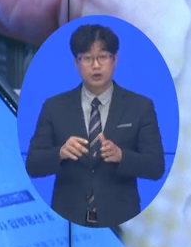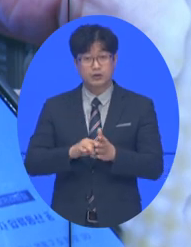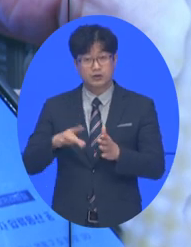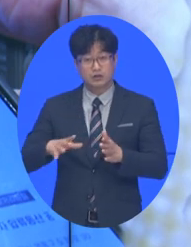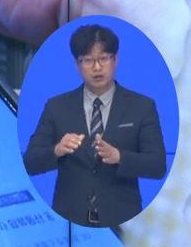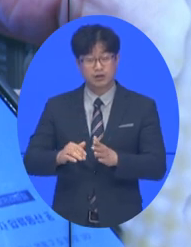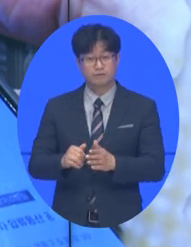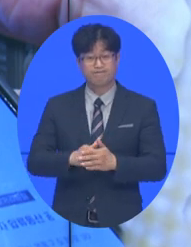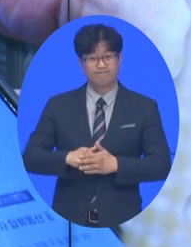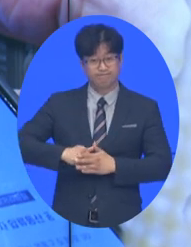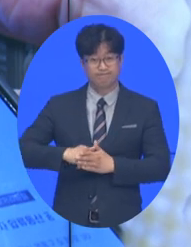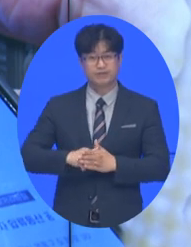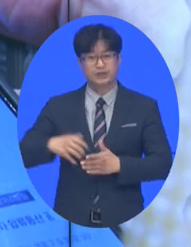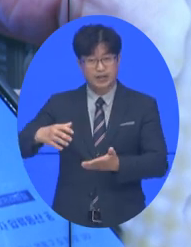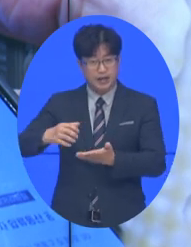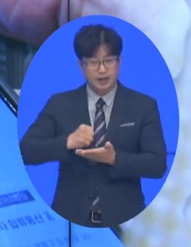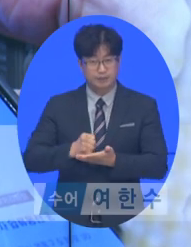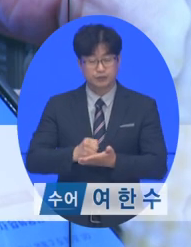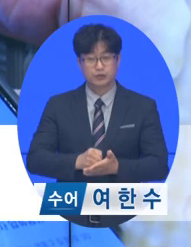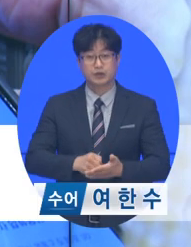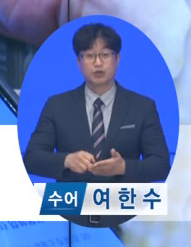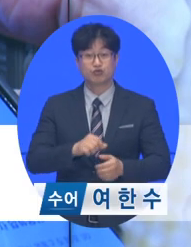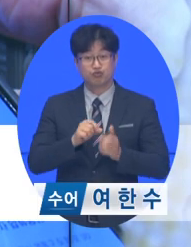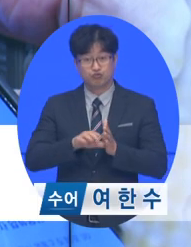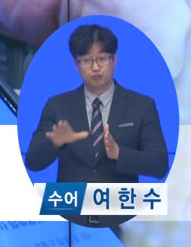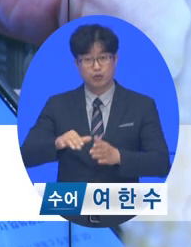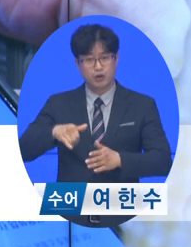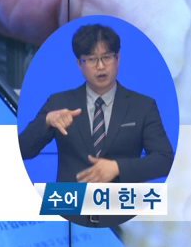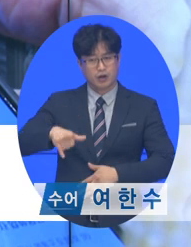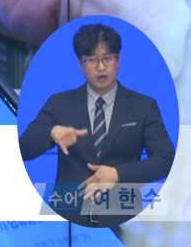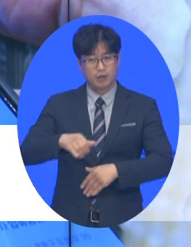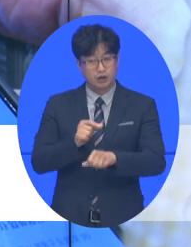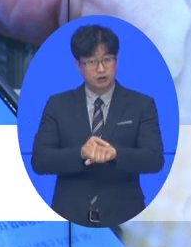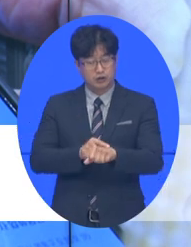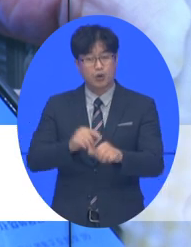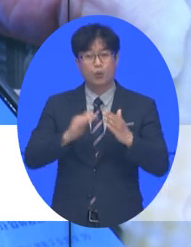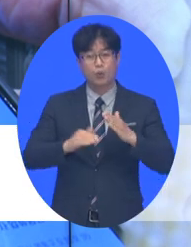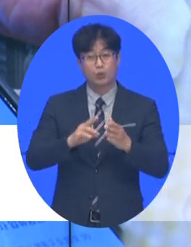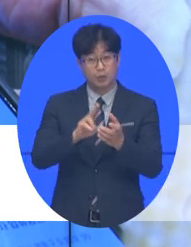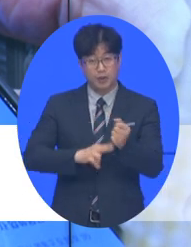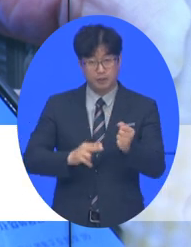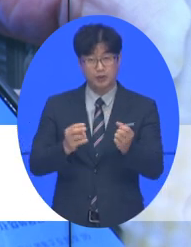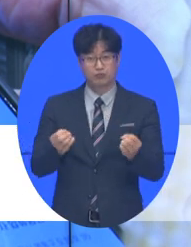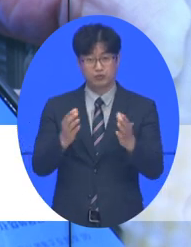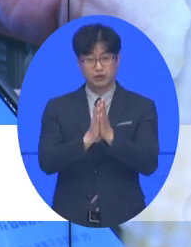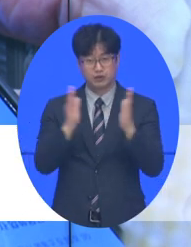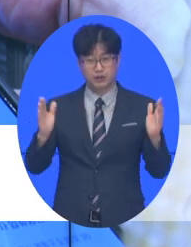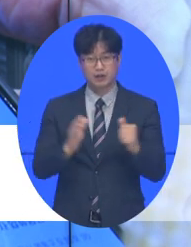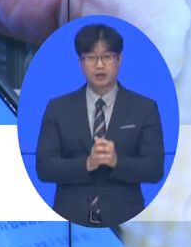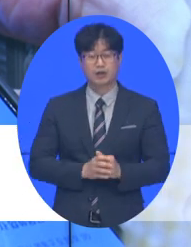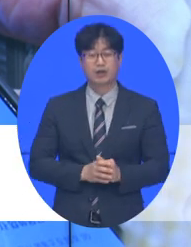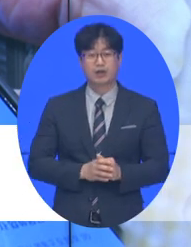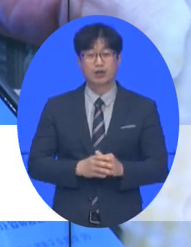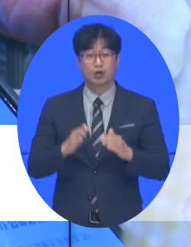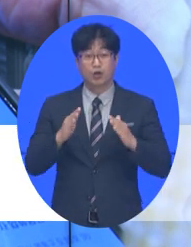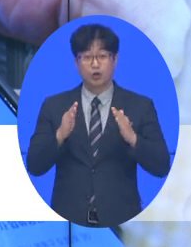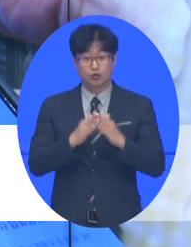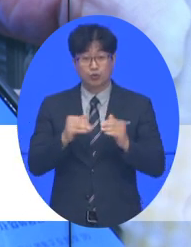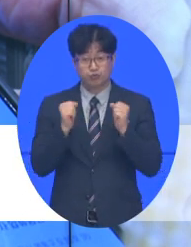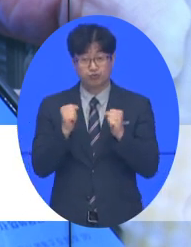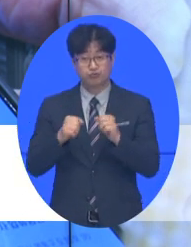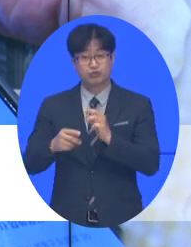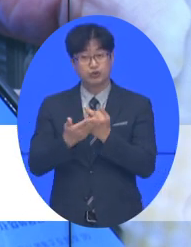경기도가 지방세 고액 체납자들에게 압류한 명품 가방과 시계 등을 공개 매각하는 행사가 열렸습니다. 전북과 경북,